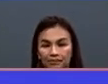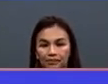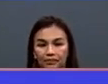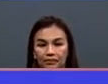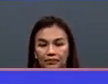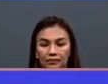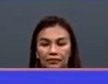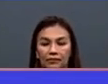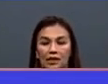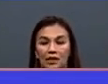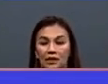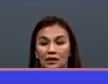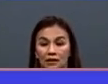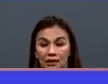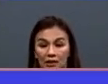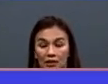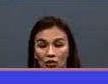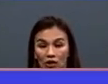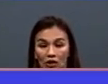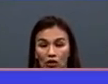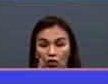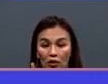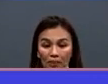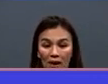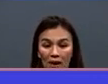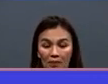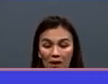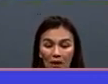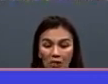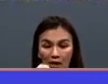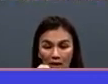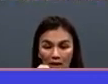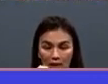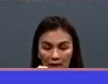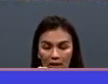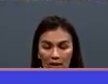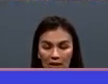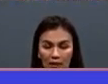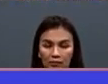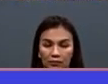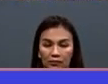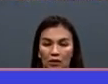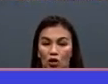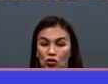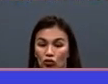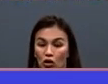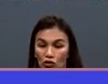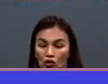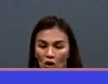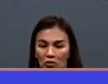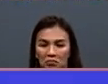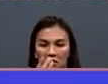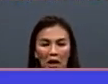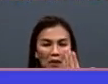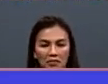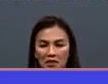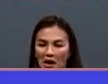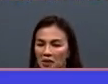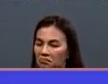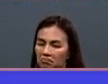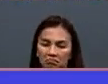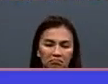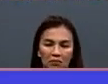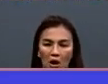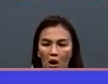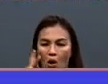จะมีการจัดสรรทุนในส่วนนี้นะคะให้เอ่อนักศึกษาหรือว่าผู้ที่มีความสามารถเนี่ยได้มีทุนไปศึกษาแล้วก็